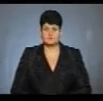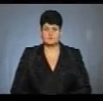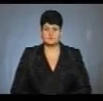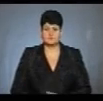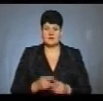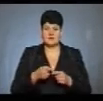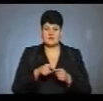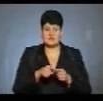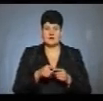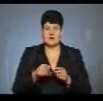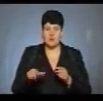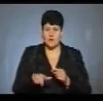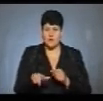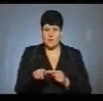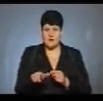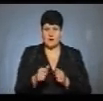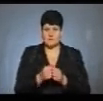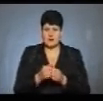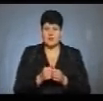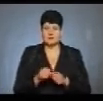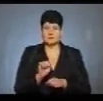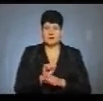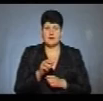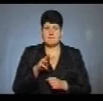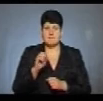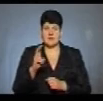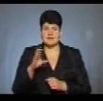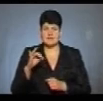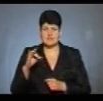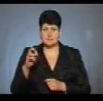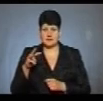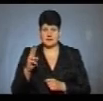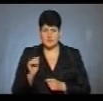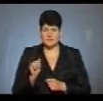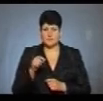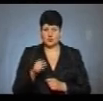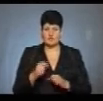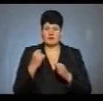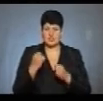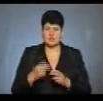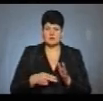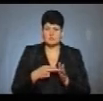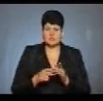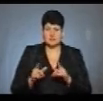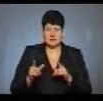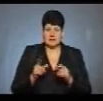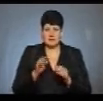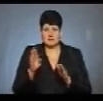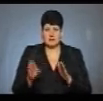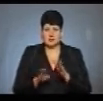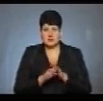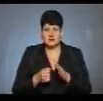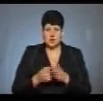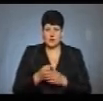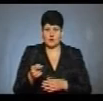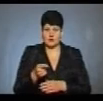Це залізнична колія поблизу станції Максимівка у Збаразькому районі. Саме тут вантажний потяг, який рухався з-під Волочиська до